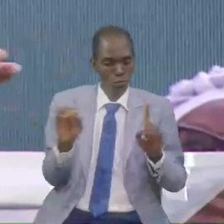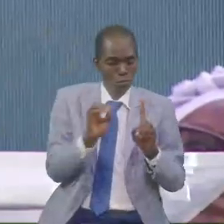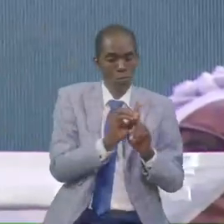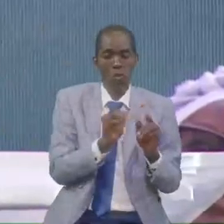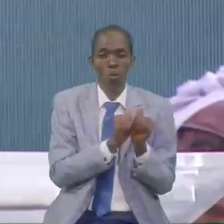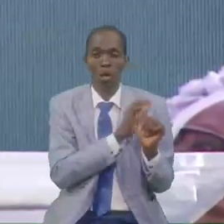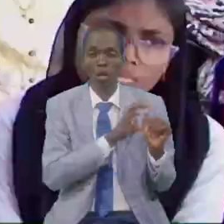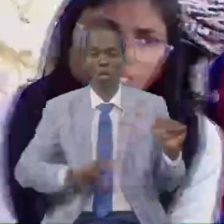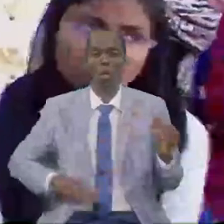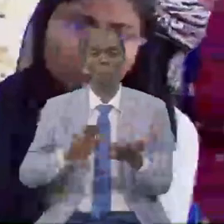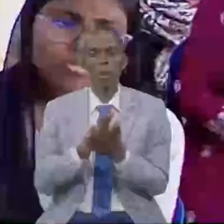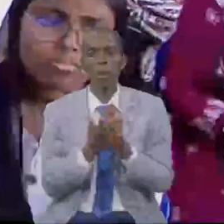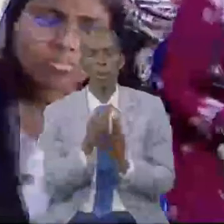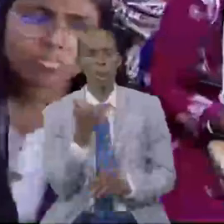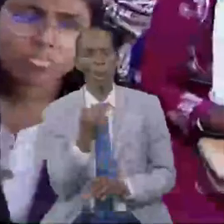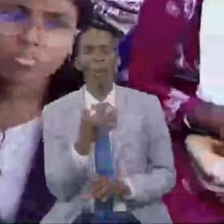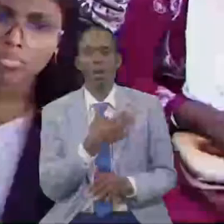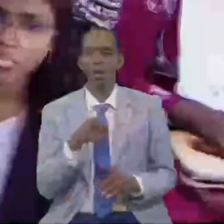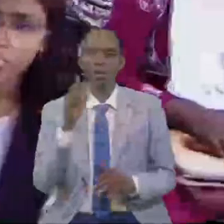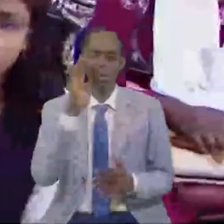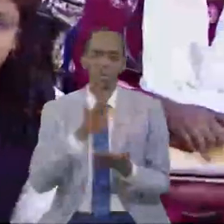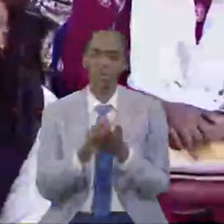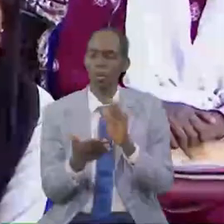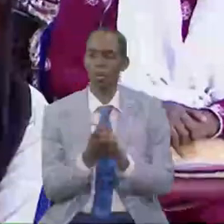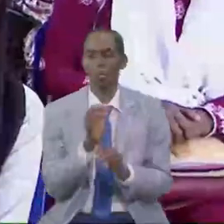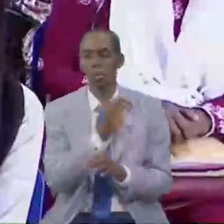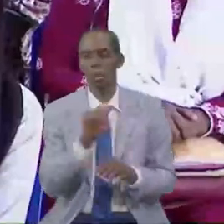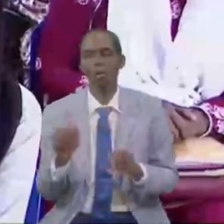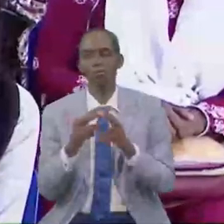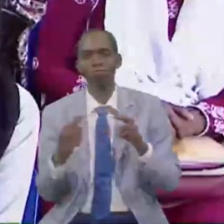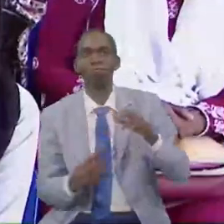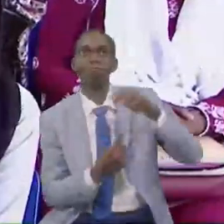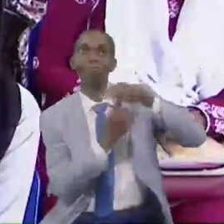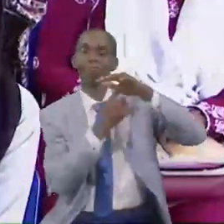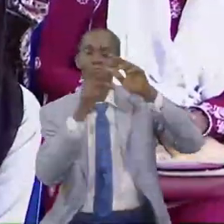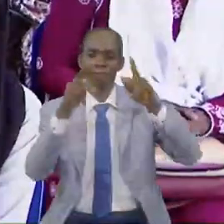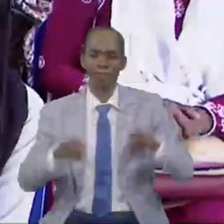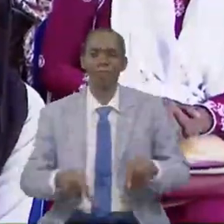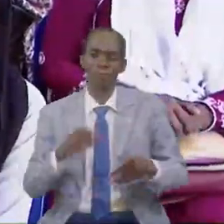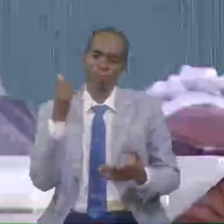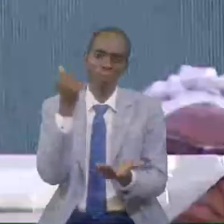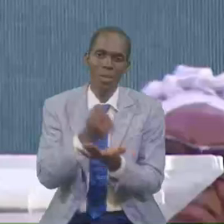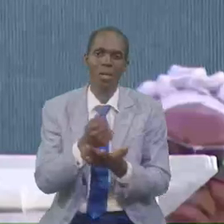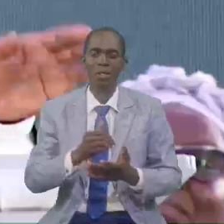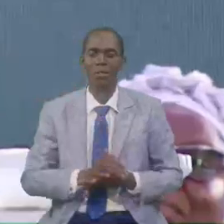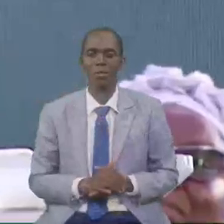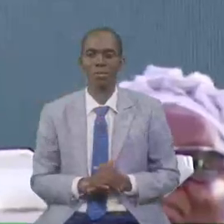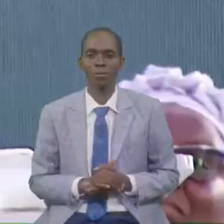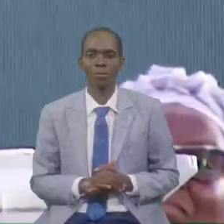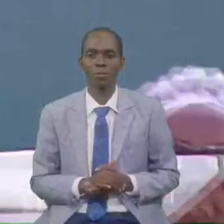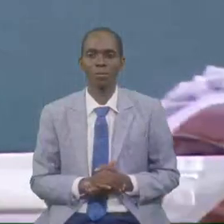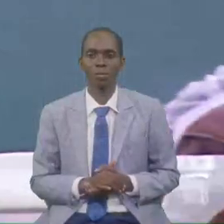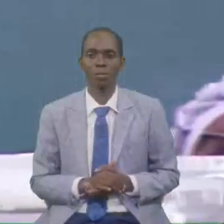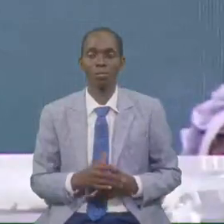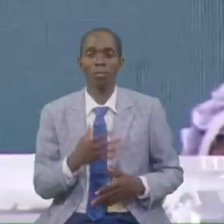Le 0 avec 1 devient 10. Et très bientôt deviendra un héros.